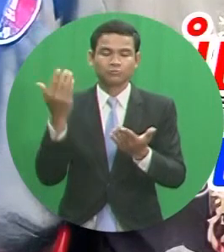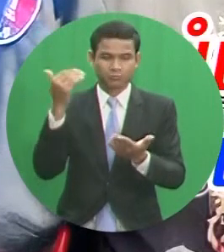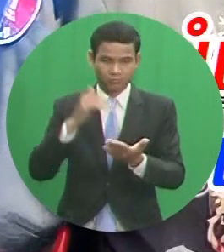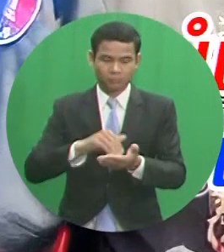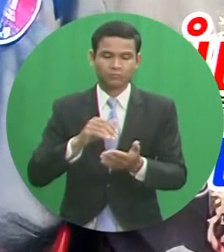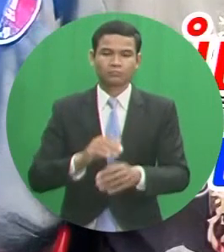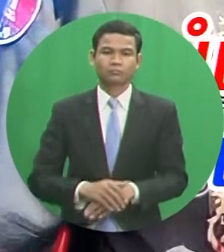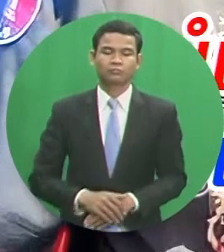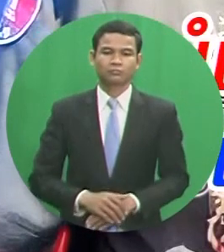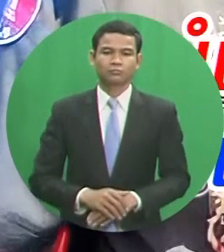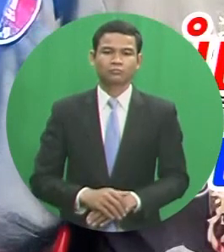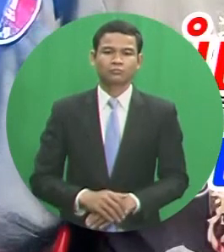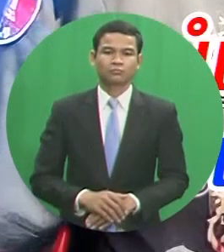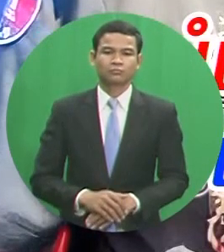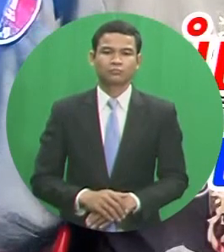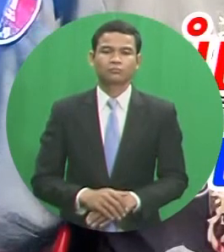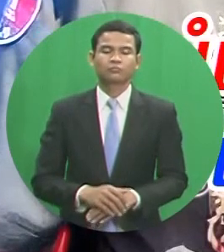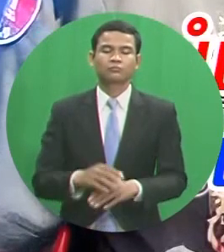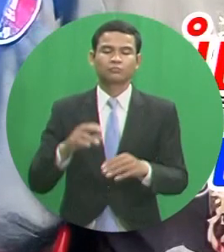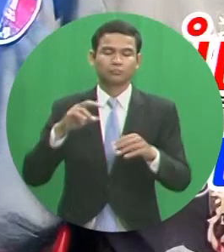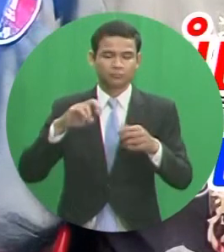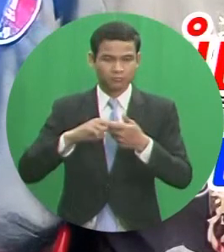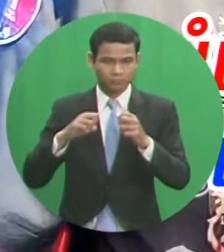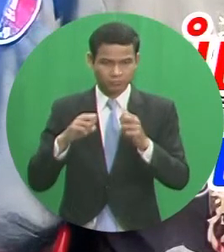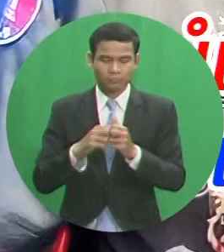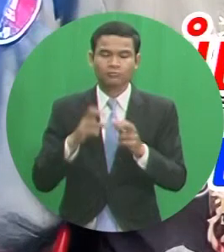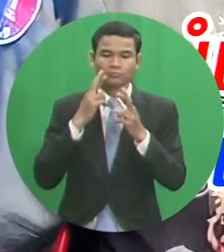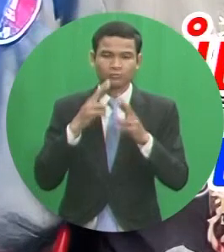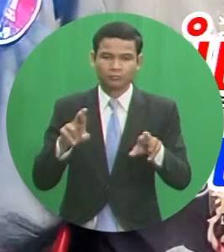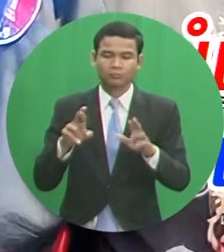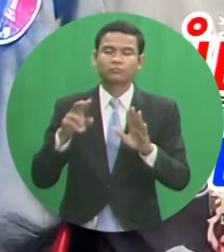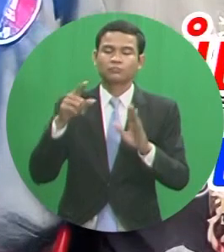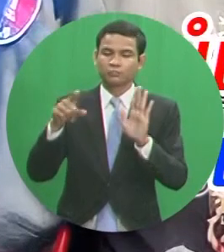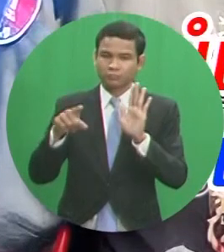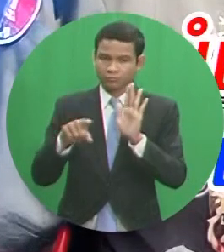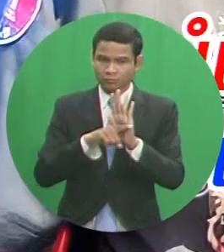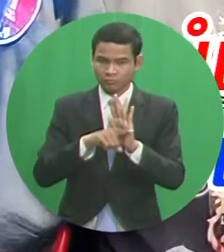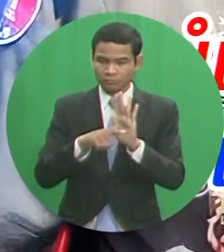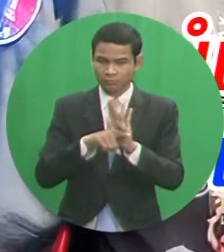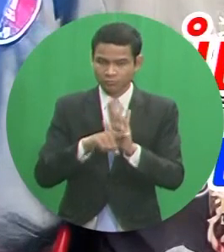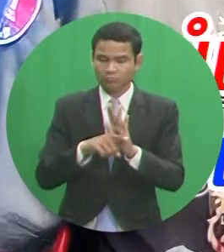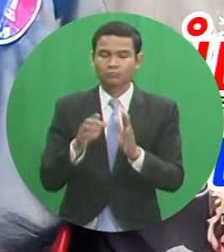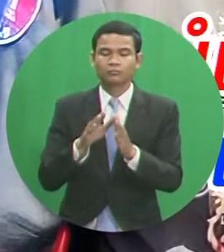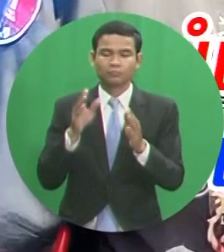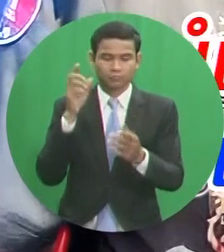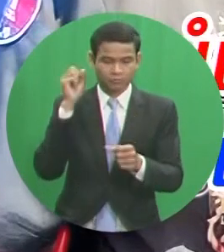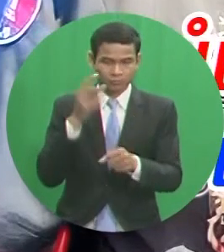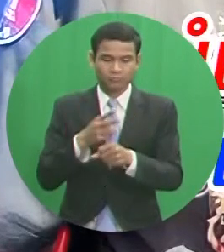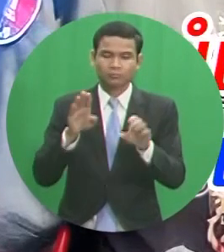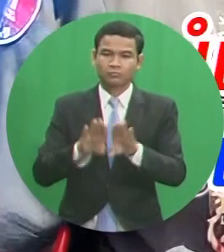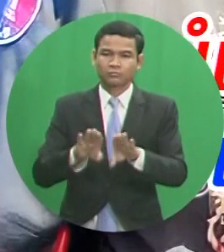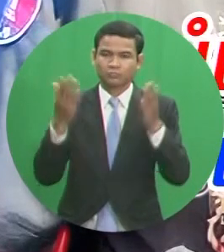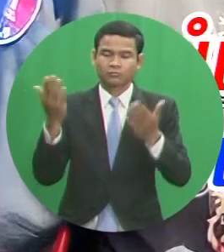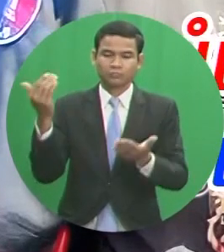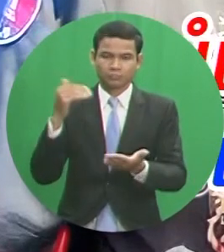តក្នុងករណីដែលអវិជ្ជមានត្រូវតែបើកឲ្យគេដំណើរ